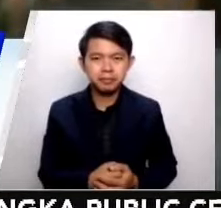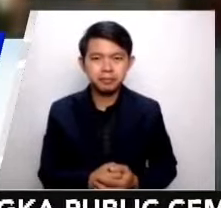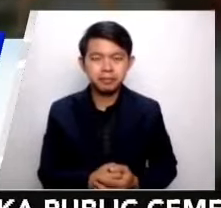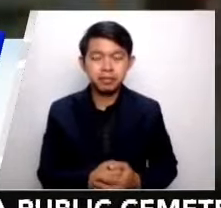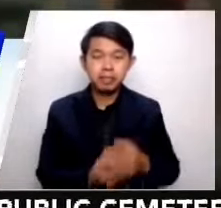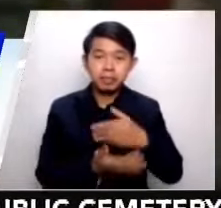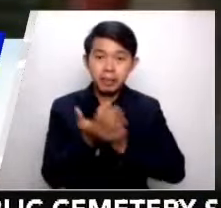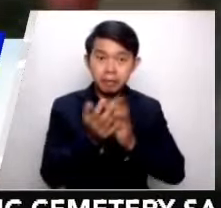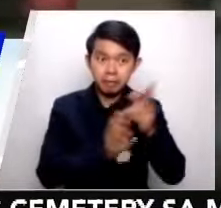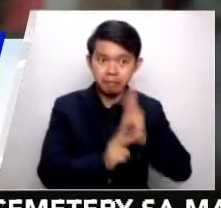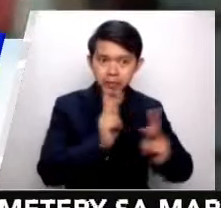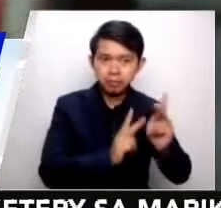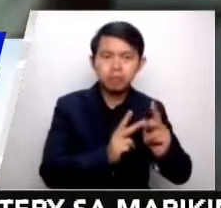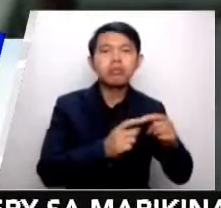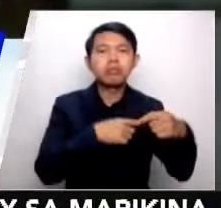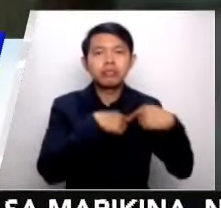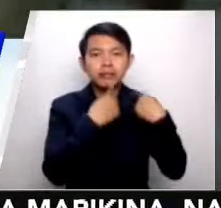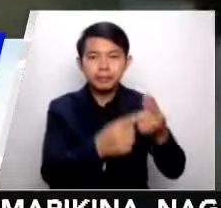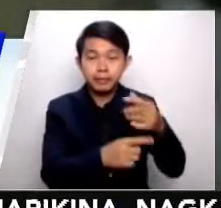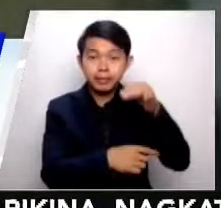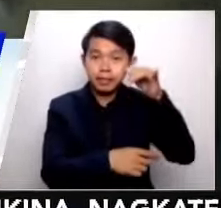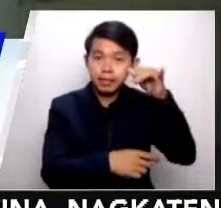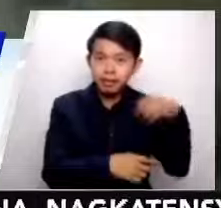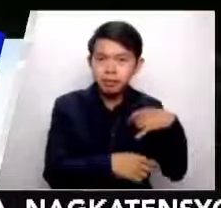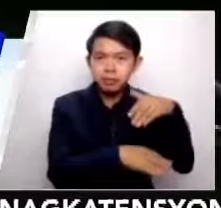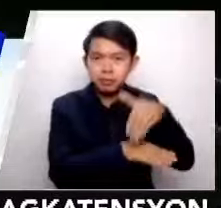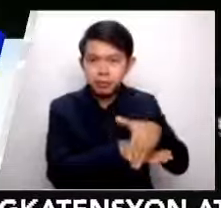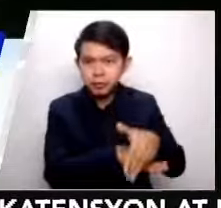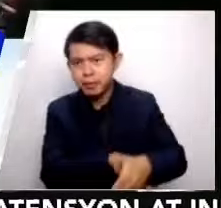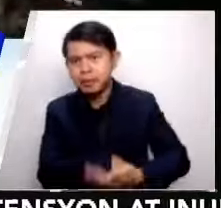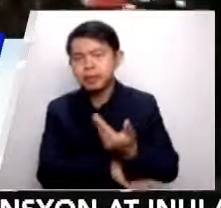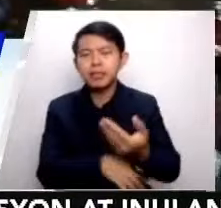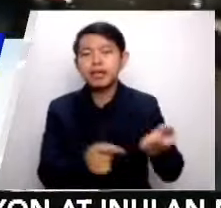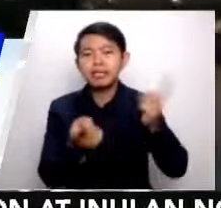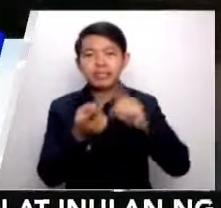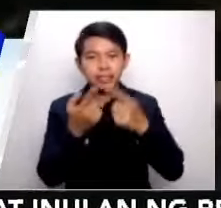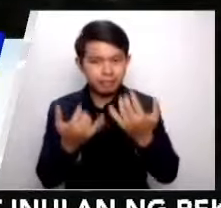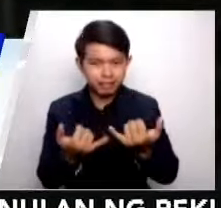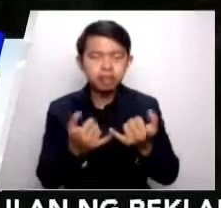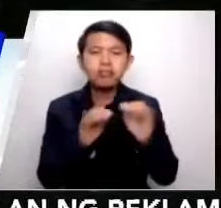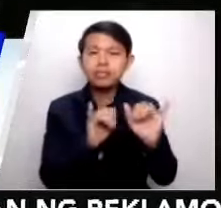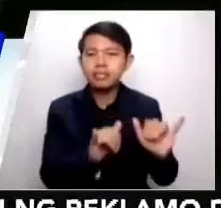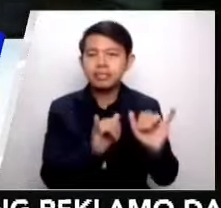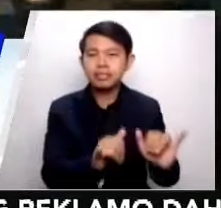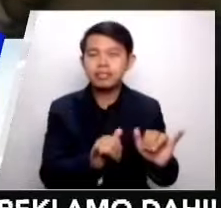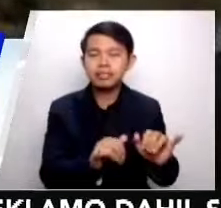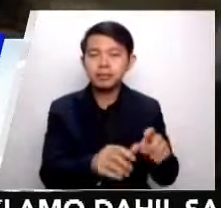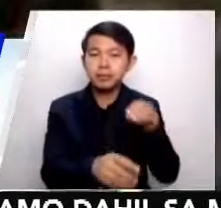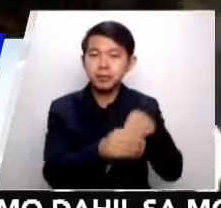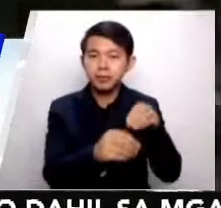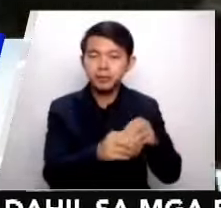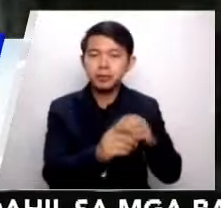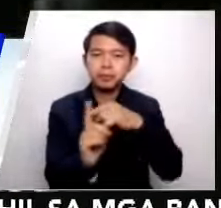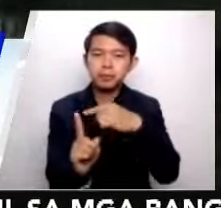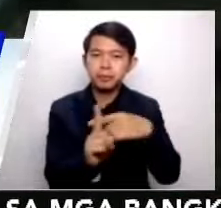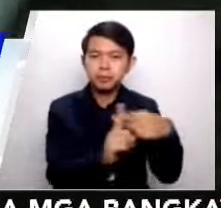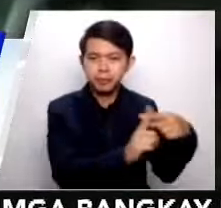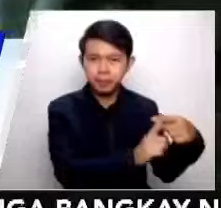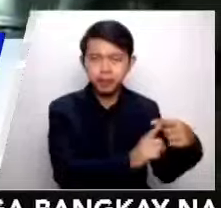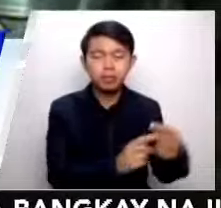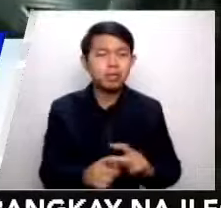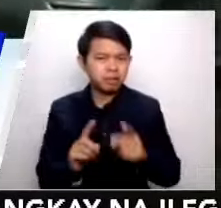pa kagabi hanggang sa matapos po yung undas natin, nandyan po sila. Mabigat na ang trapiko sa loob at mahirap na ang parking. Kaya pakiusap